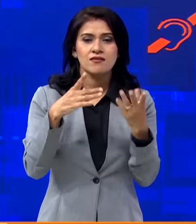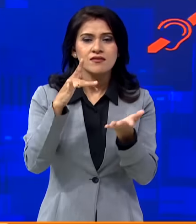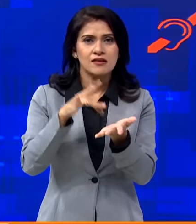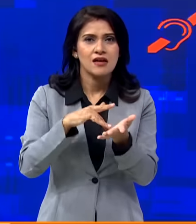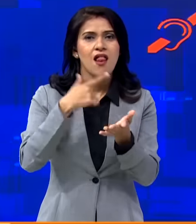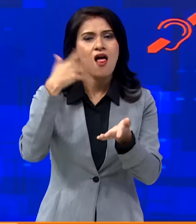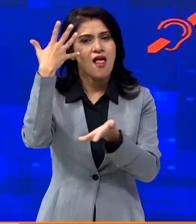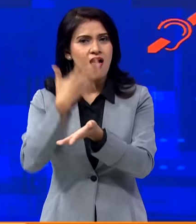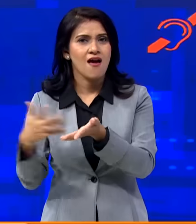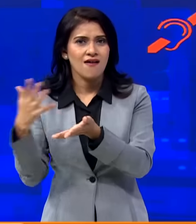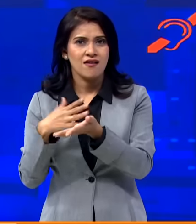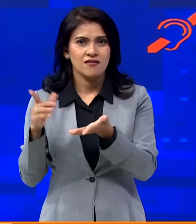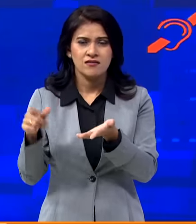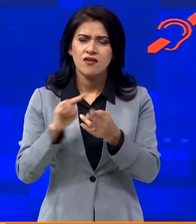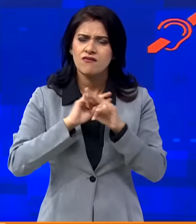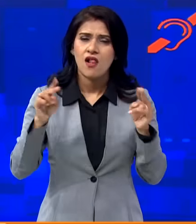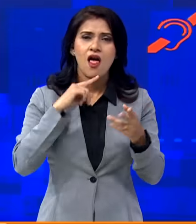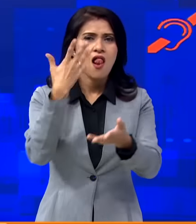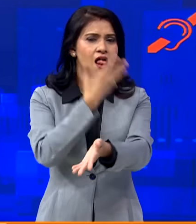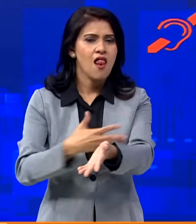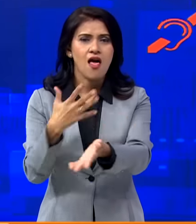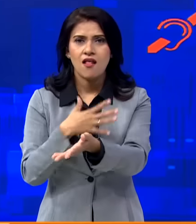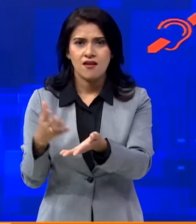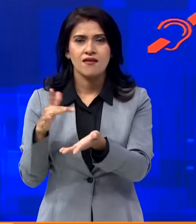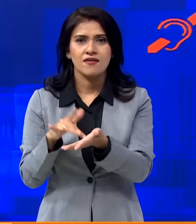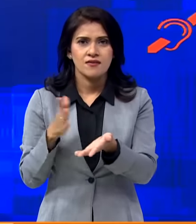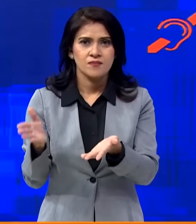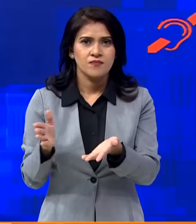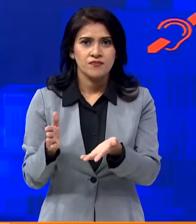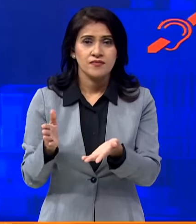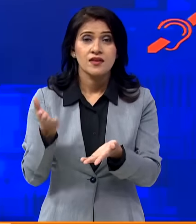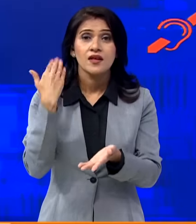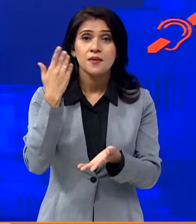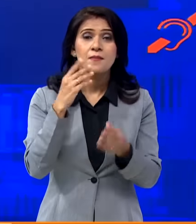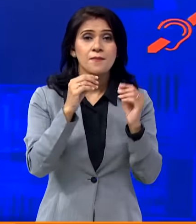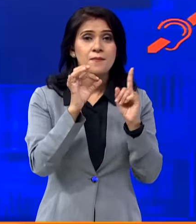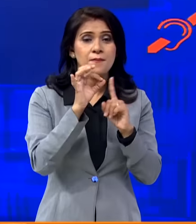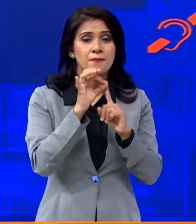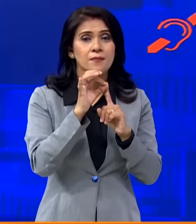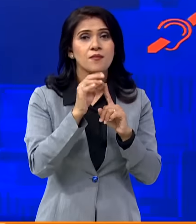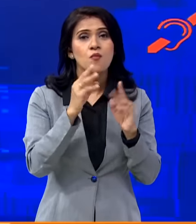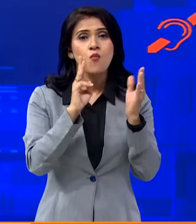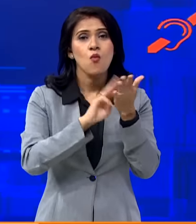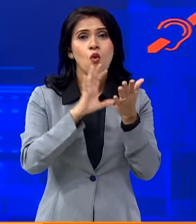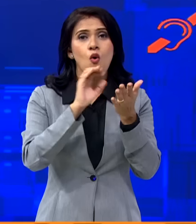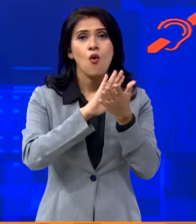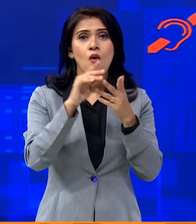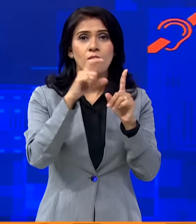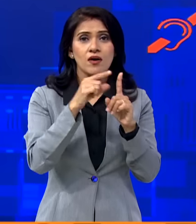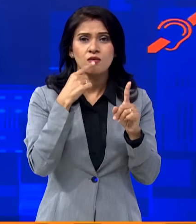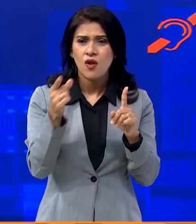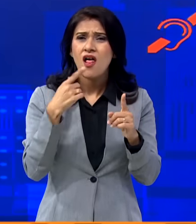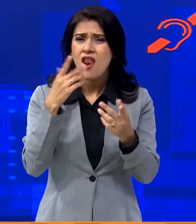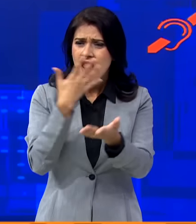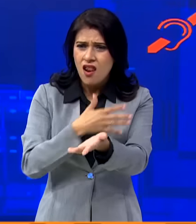तायफ वह लहू लुहान हो गए जब पैगंबर मोहम्मद के चाहने वालों ने कहा कि पैगंबर साहब आप लहू